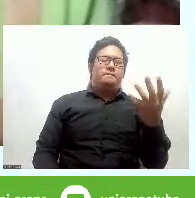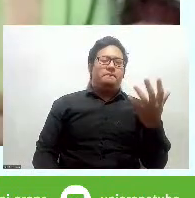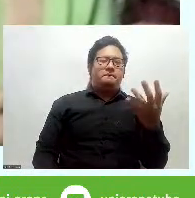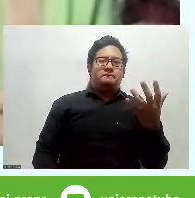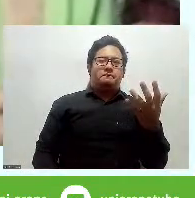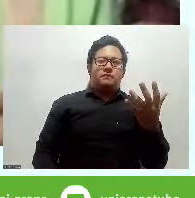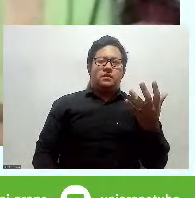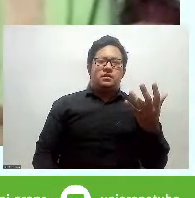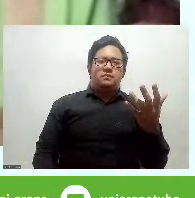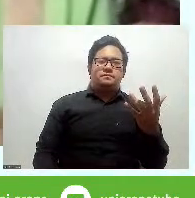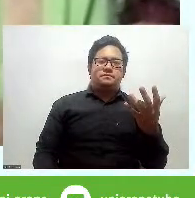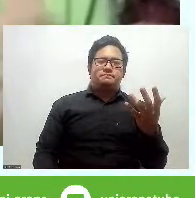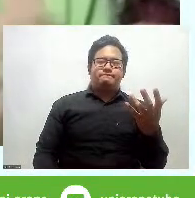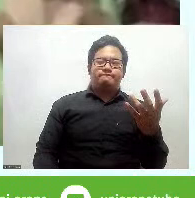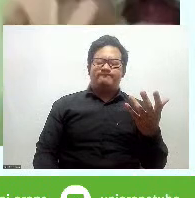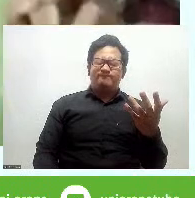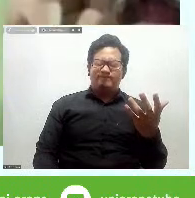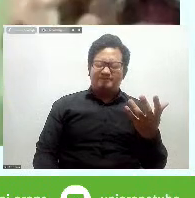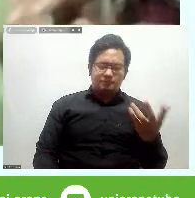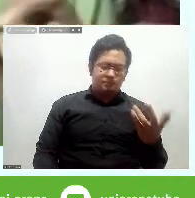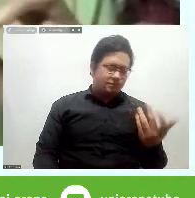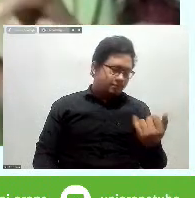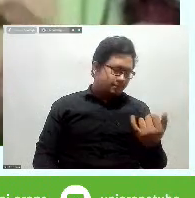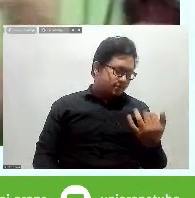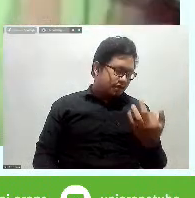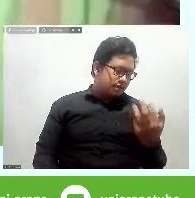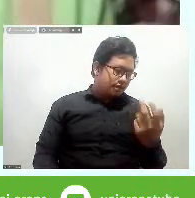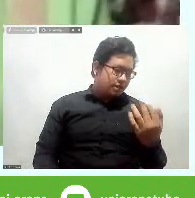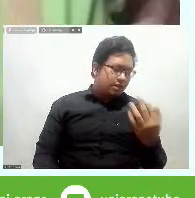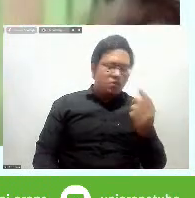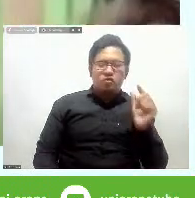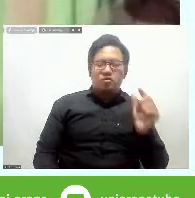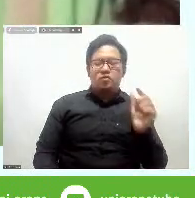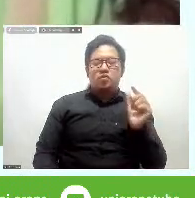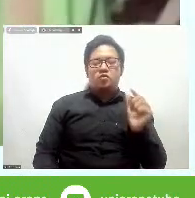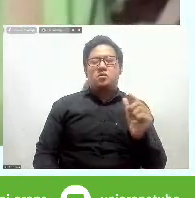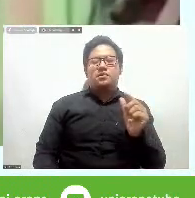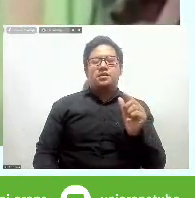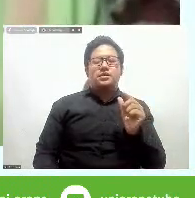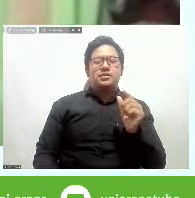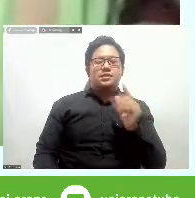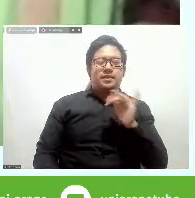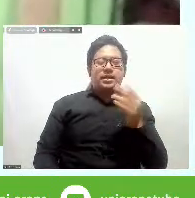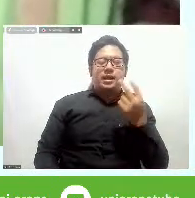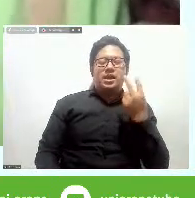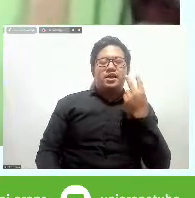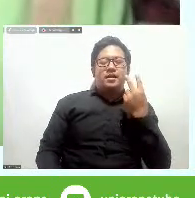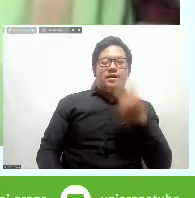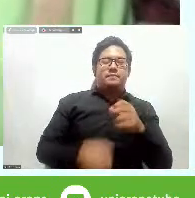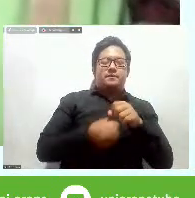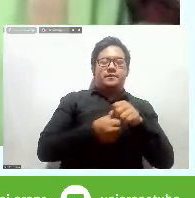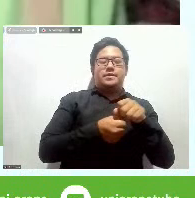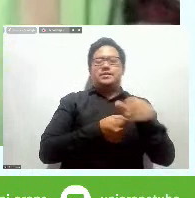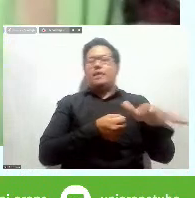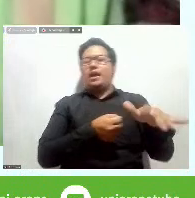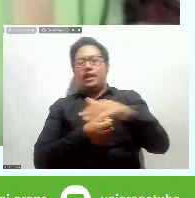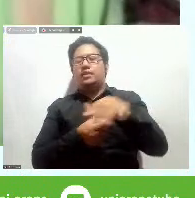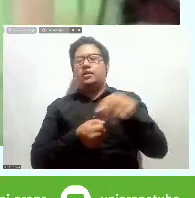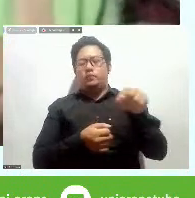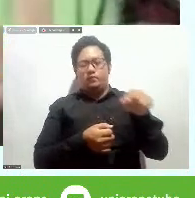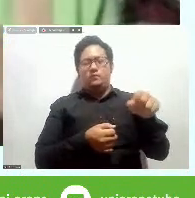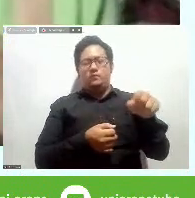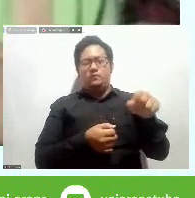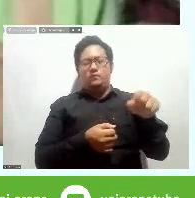tapi secara untuk untuk kita lihat lagi untuk pencemaran itu sangat-sangat buruk dampaknya gitu